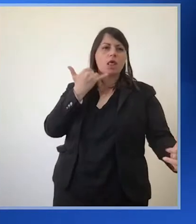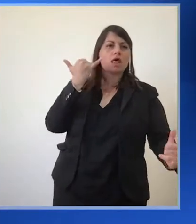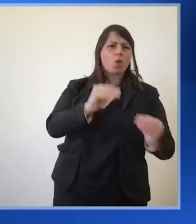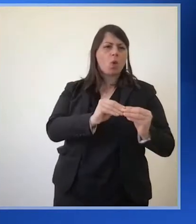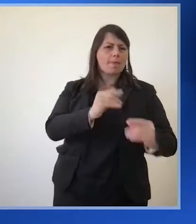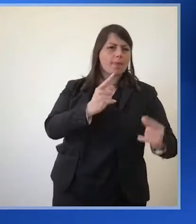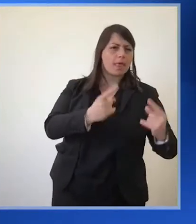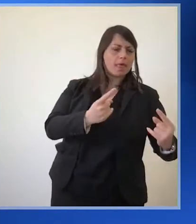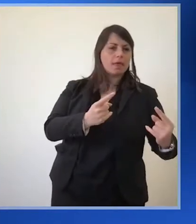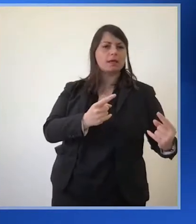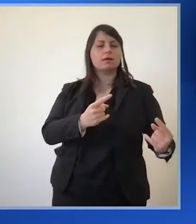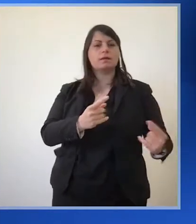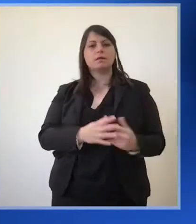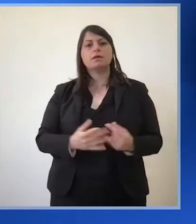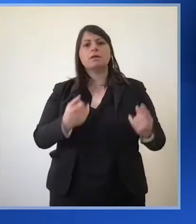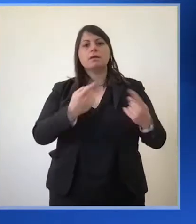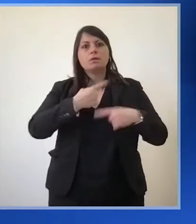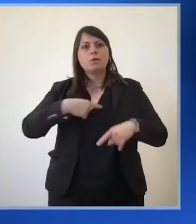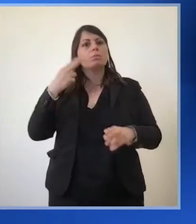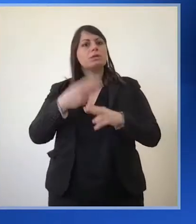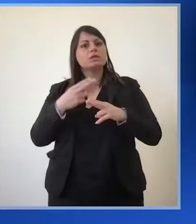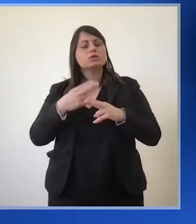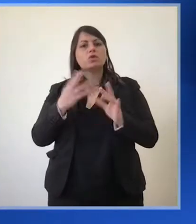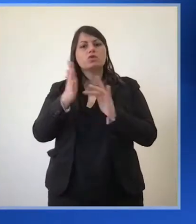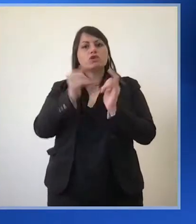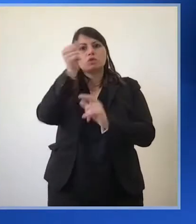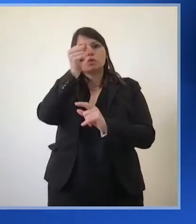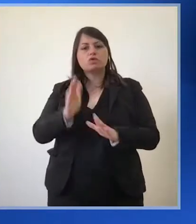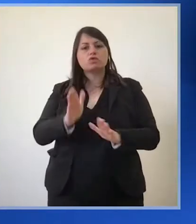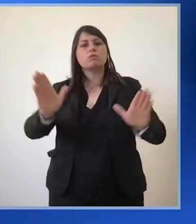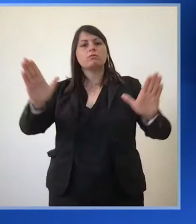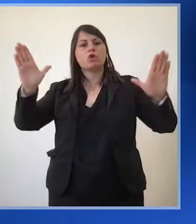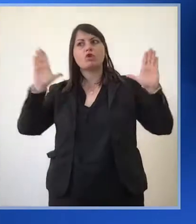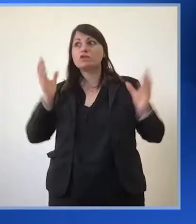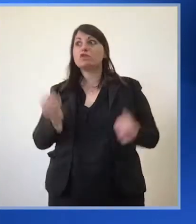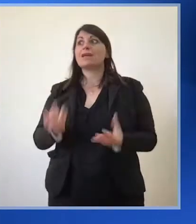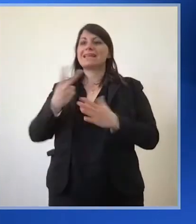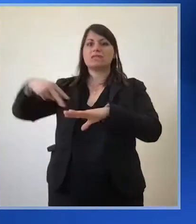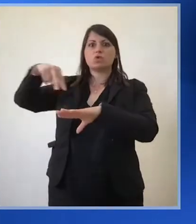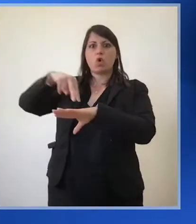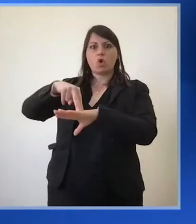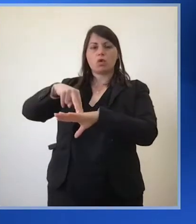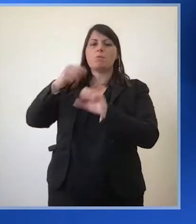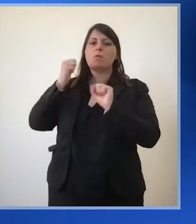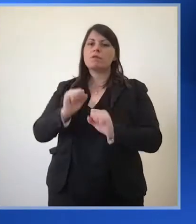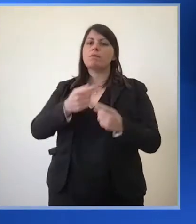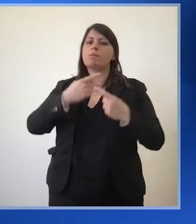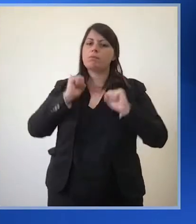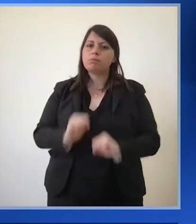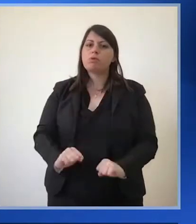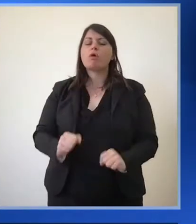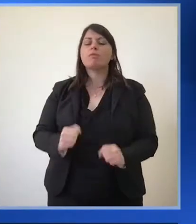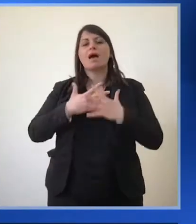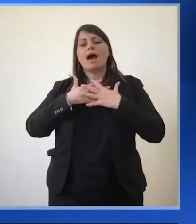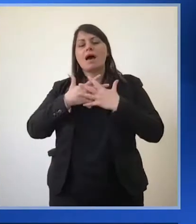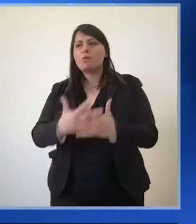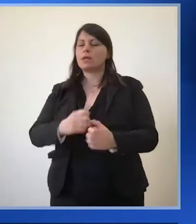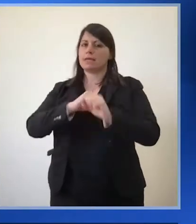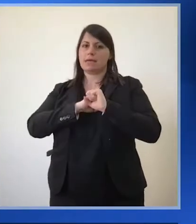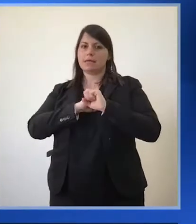Abbiamo bisogno del crocifisso risorto per credere nella vittoria dell'amore, per sperare nella